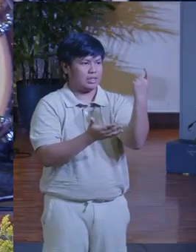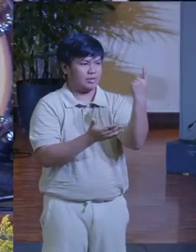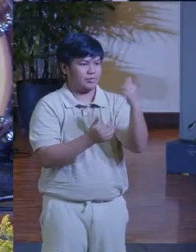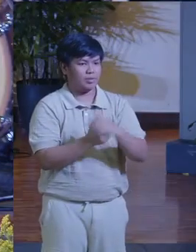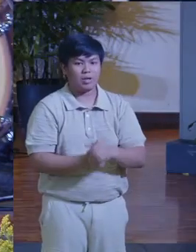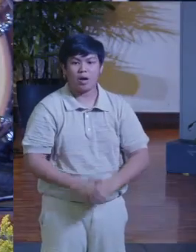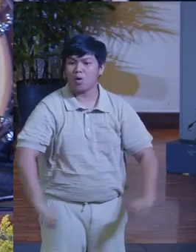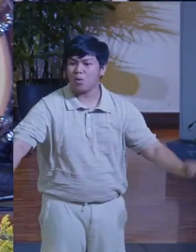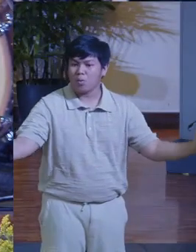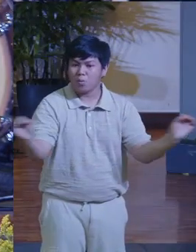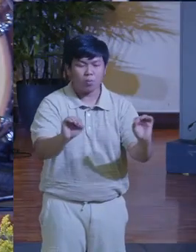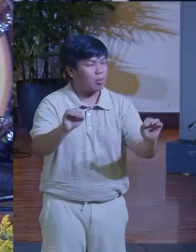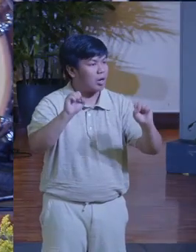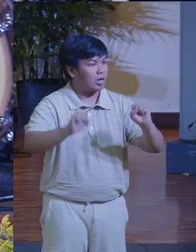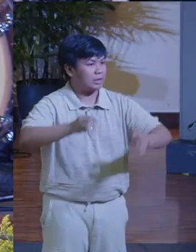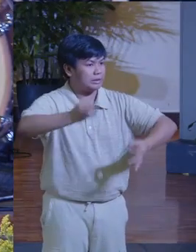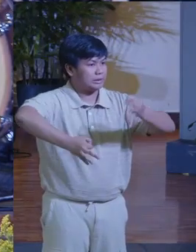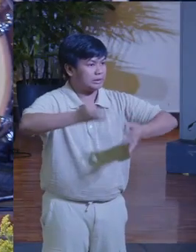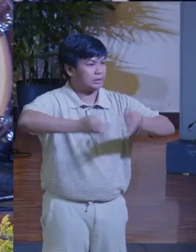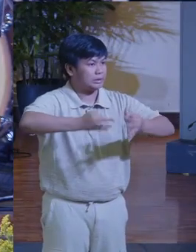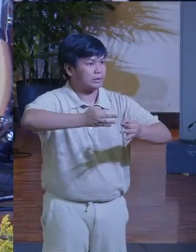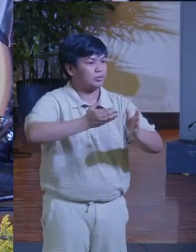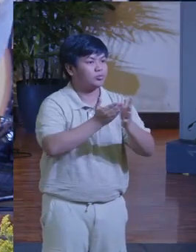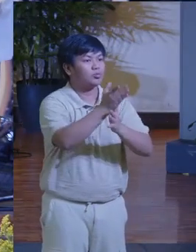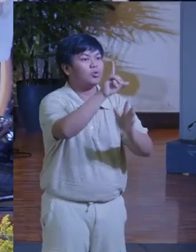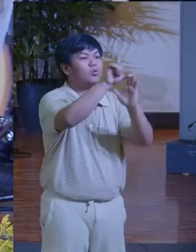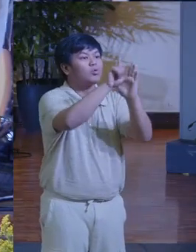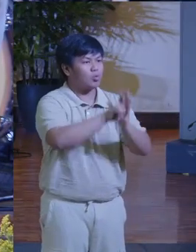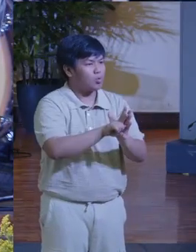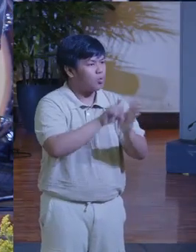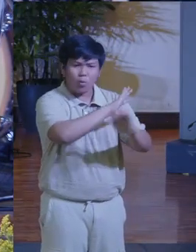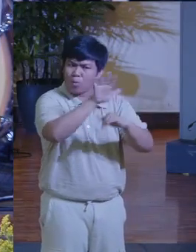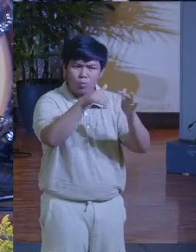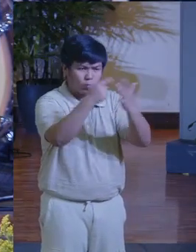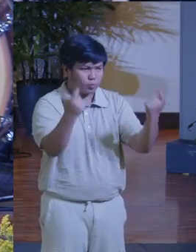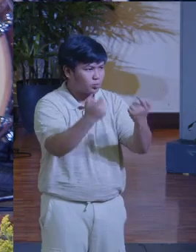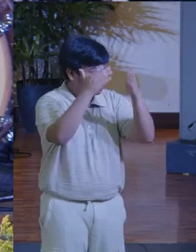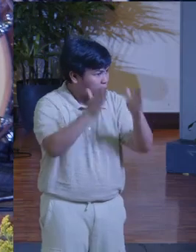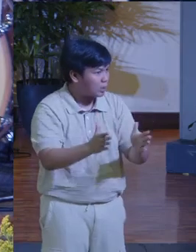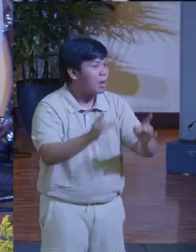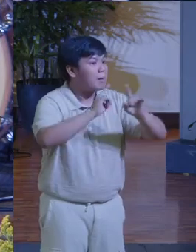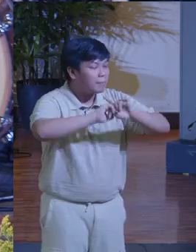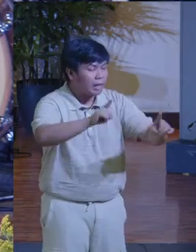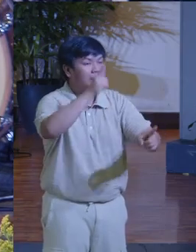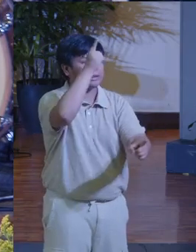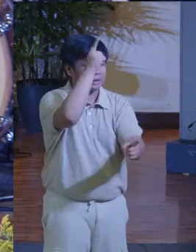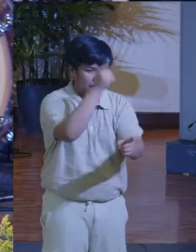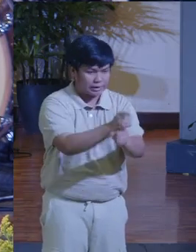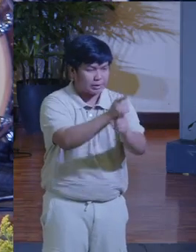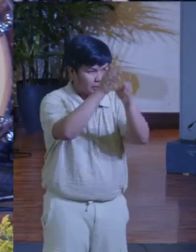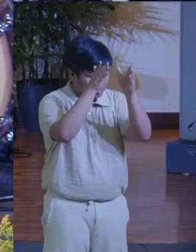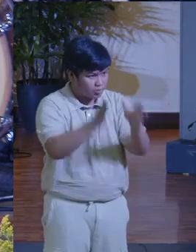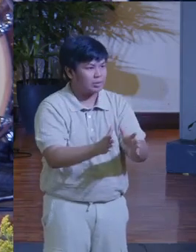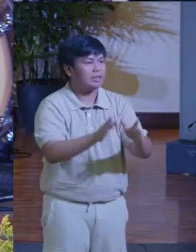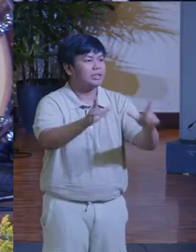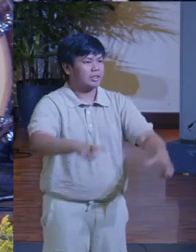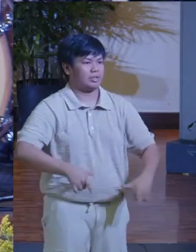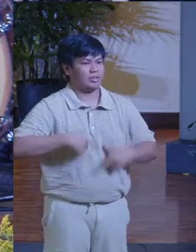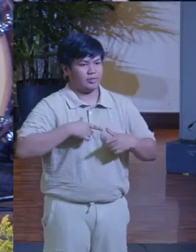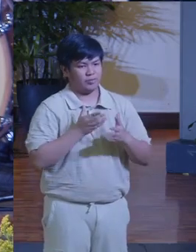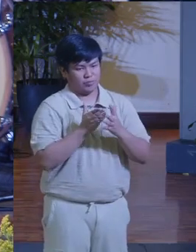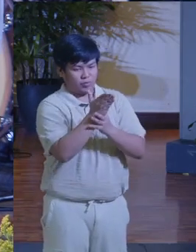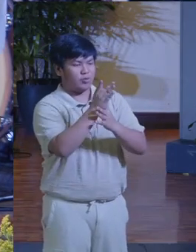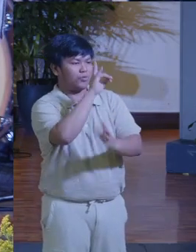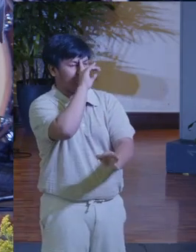that no one is justified before God by the law, for the righteous shall live by faith.